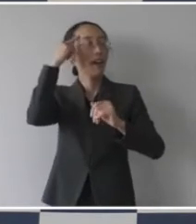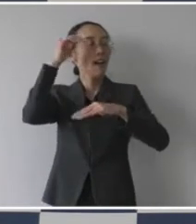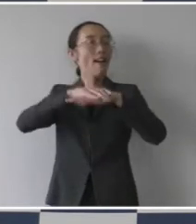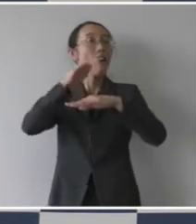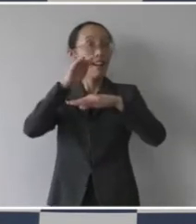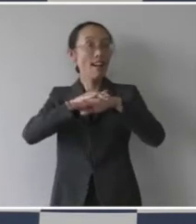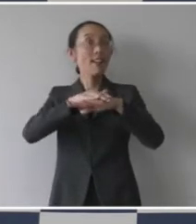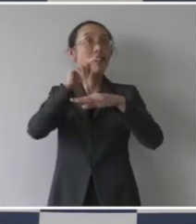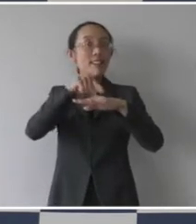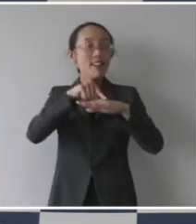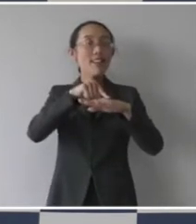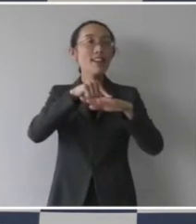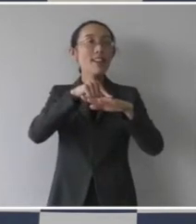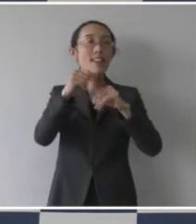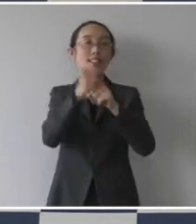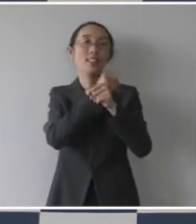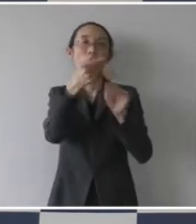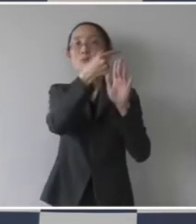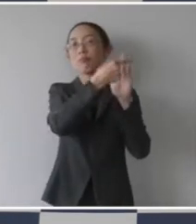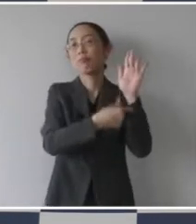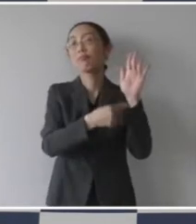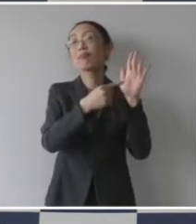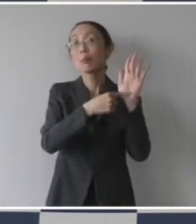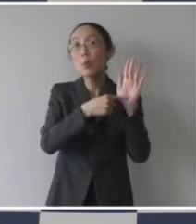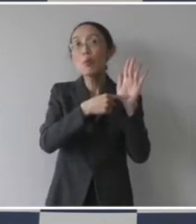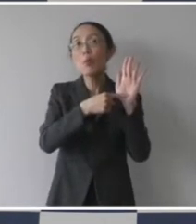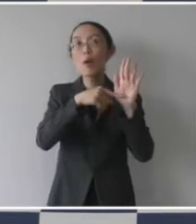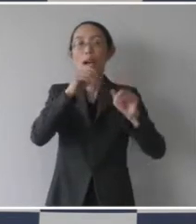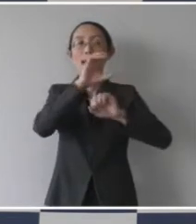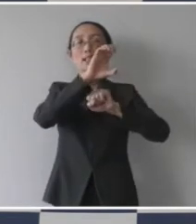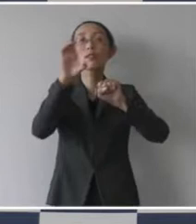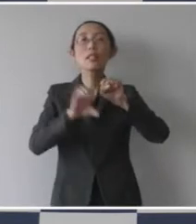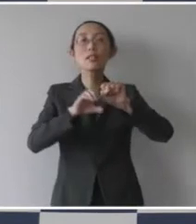業名称も SDGs アクションというふうに